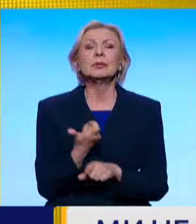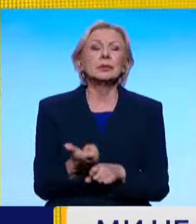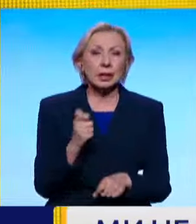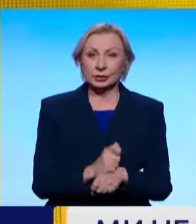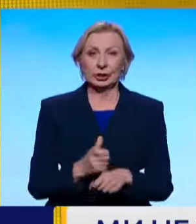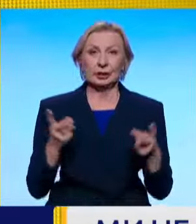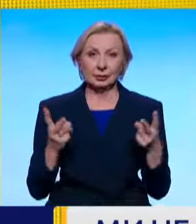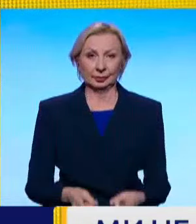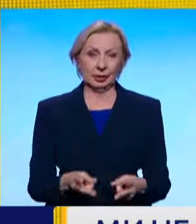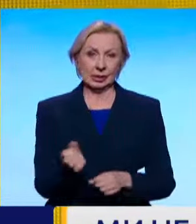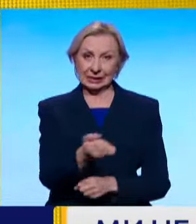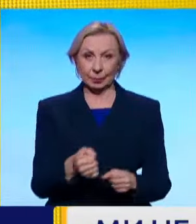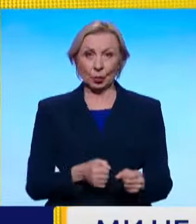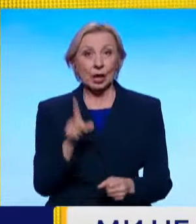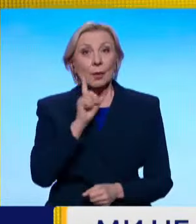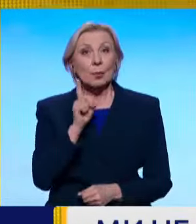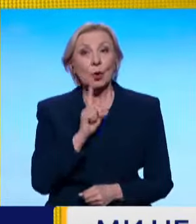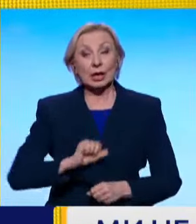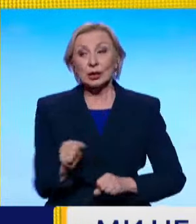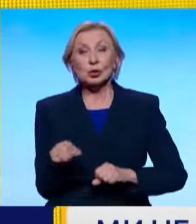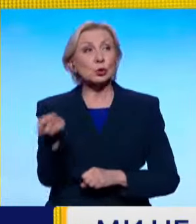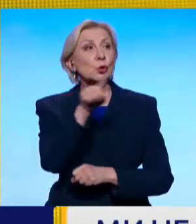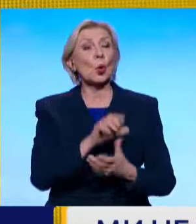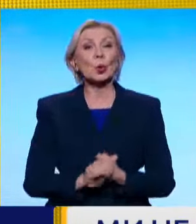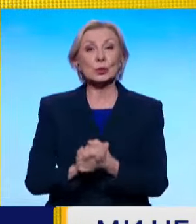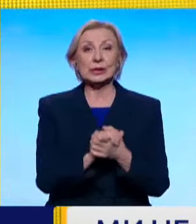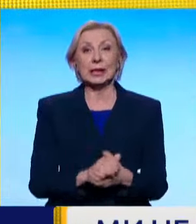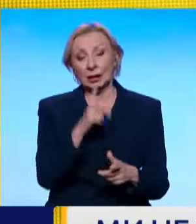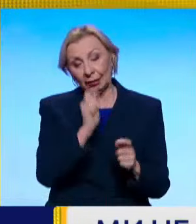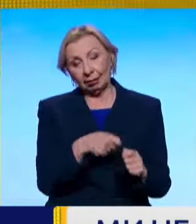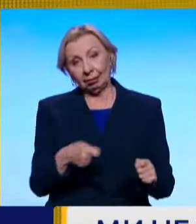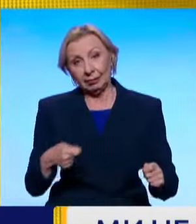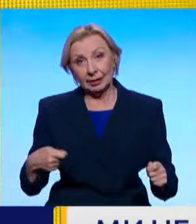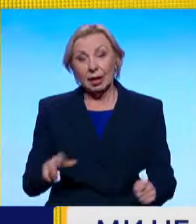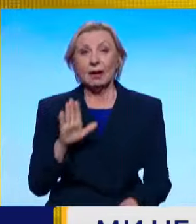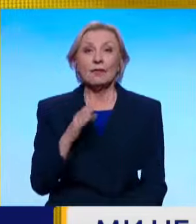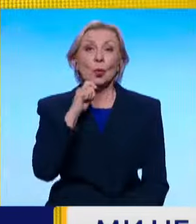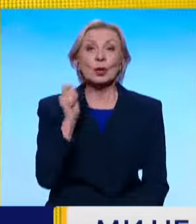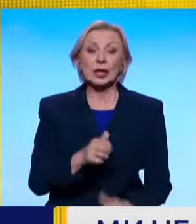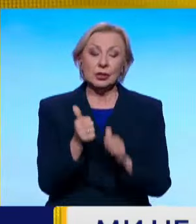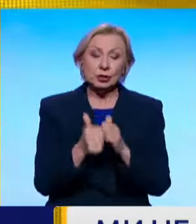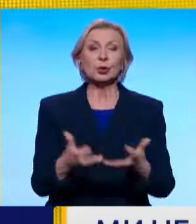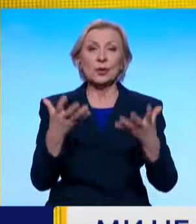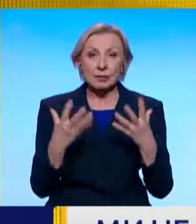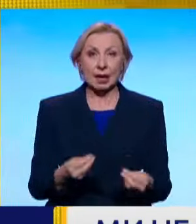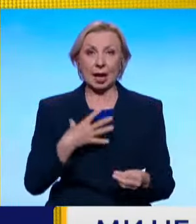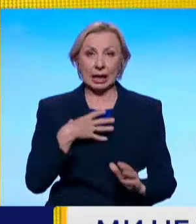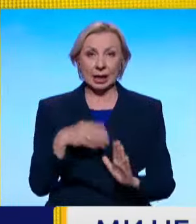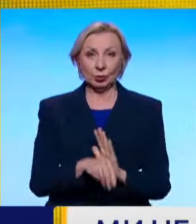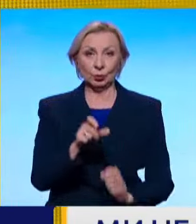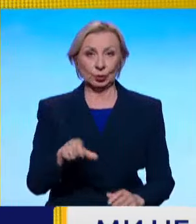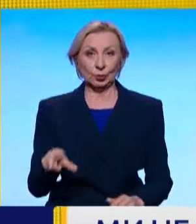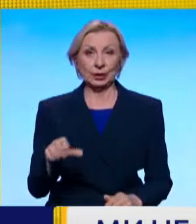не вистачає зброї. І поки союзники зволікають із військовою допомогою, в Україні щодня гинуть люди – і військові,